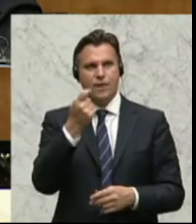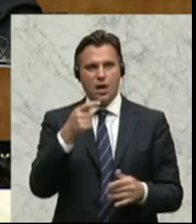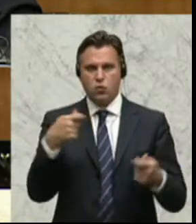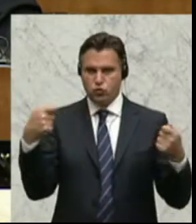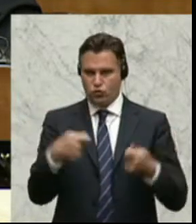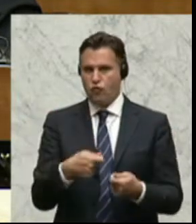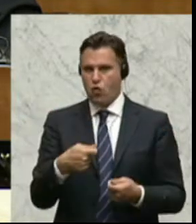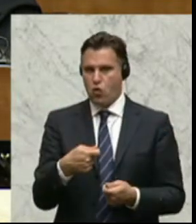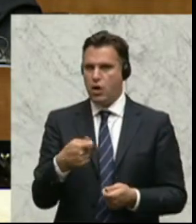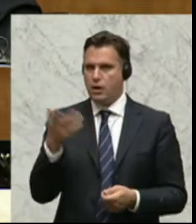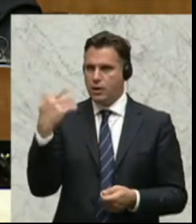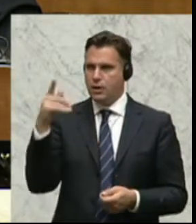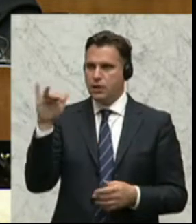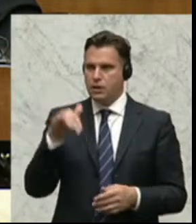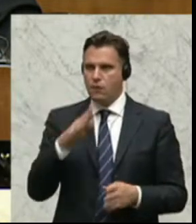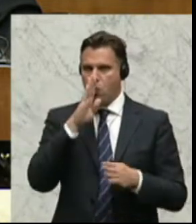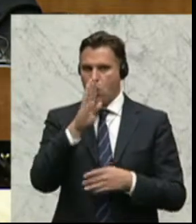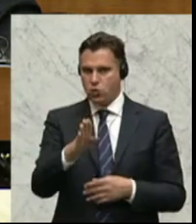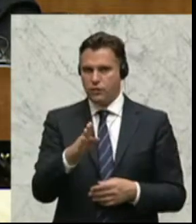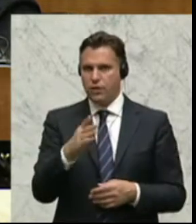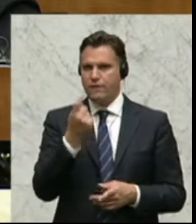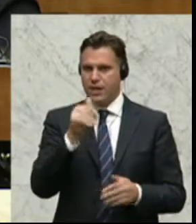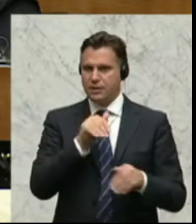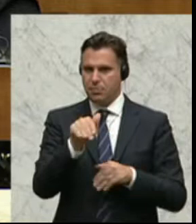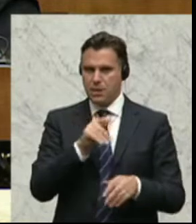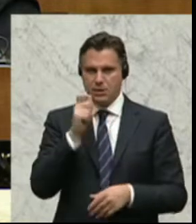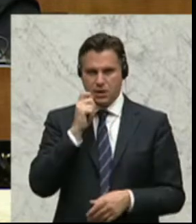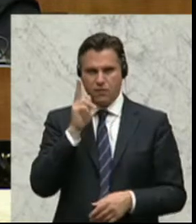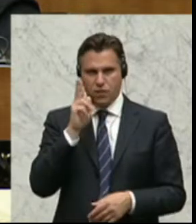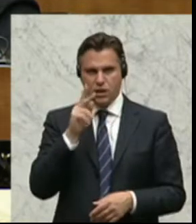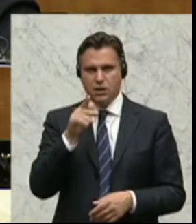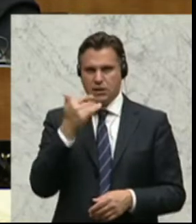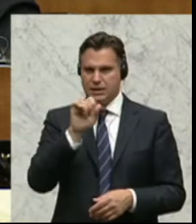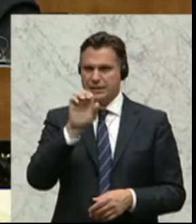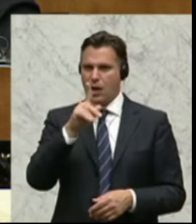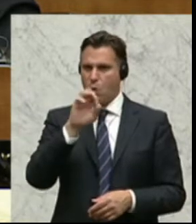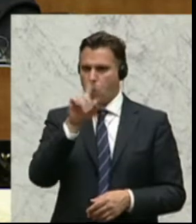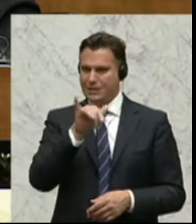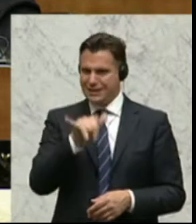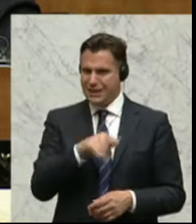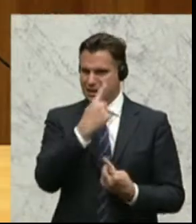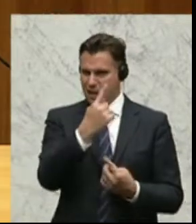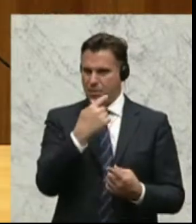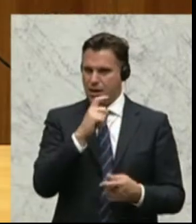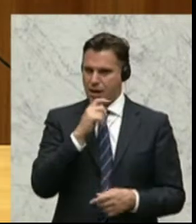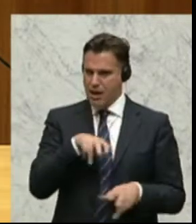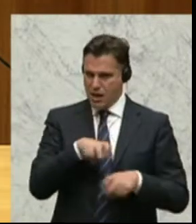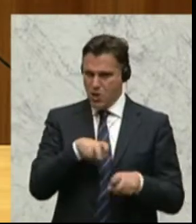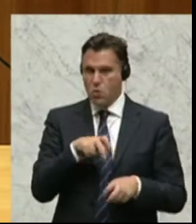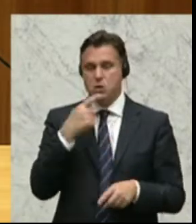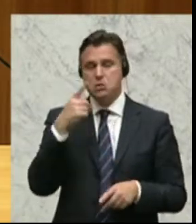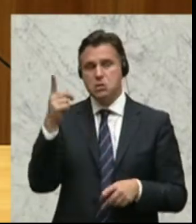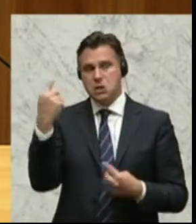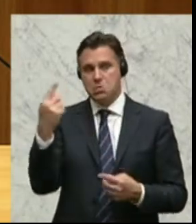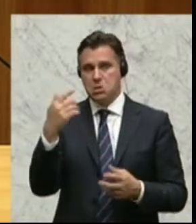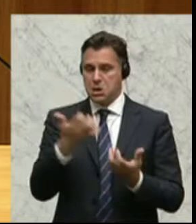ehemalige konservative französische Finanzministerin aus der Regierung Sarkozy ist, die im Länderbericht kürzlich über Österreich gesagt haben,